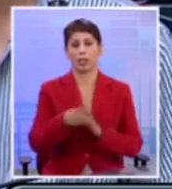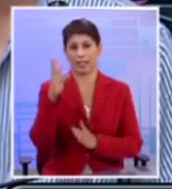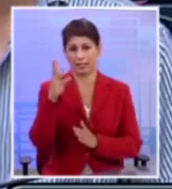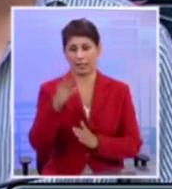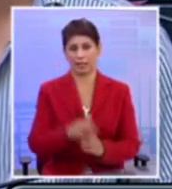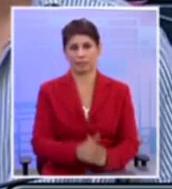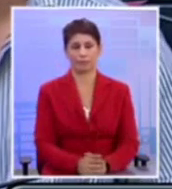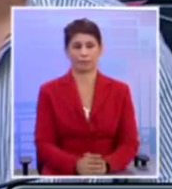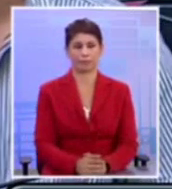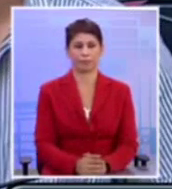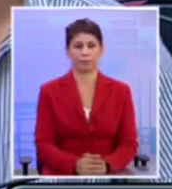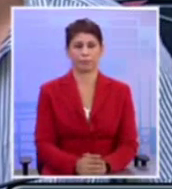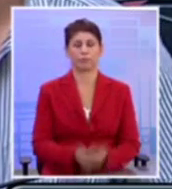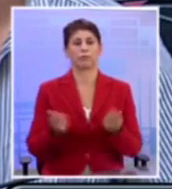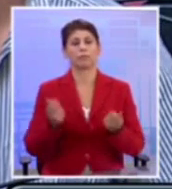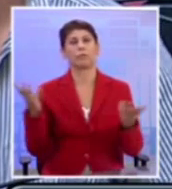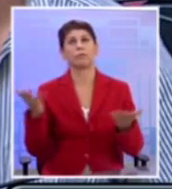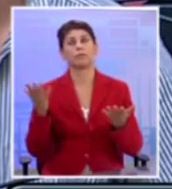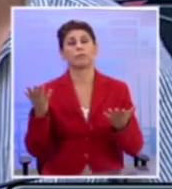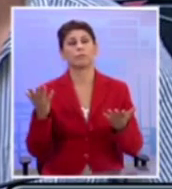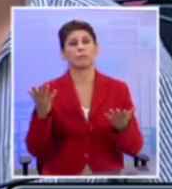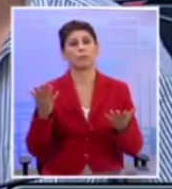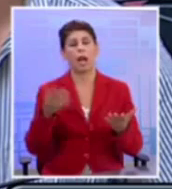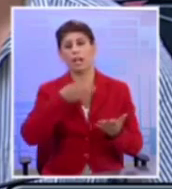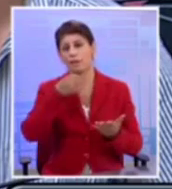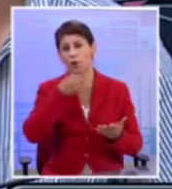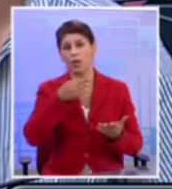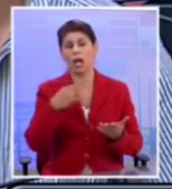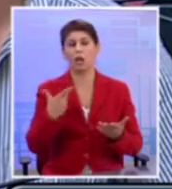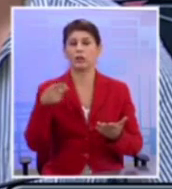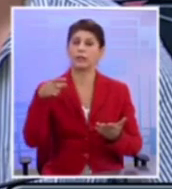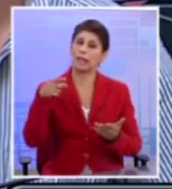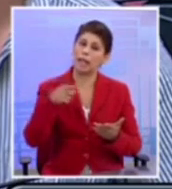2013 γίνεται οποιαδήποτε μνήμα στο γεγονός